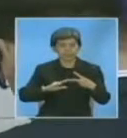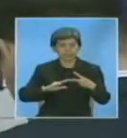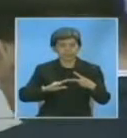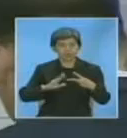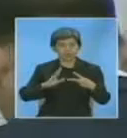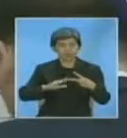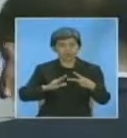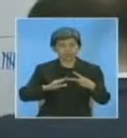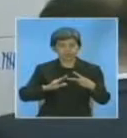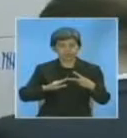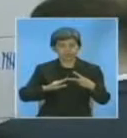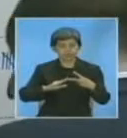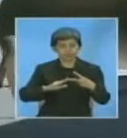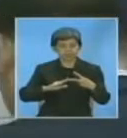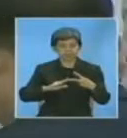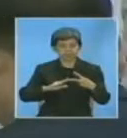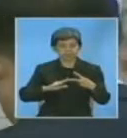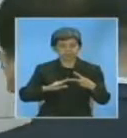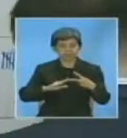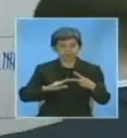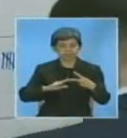สุรชัย